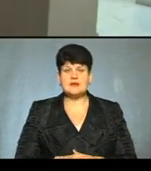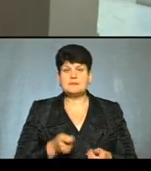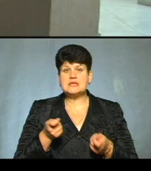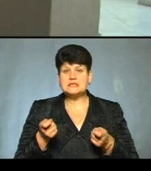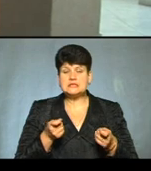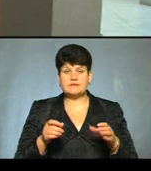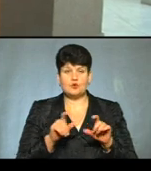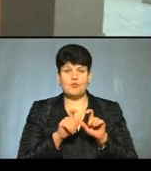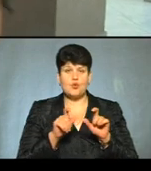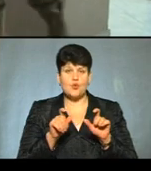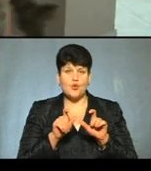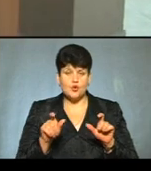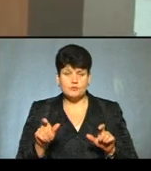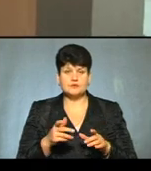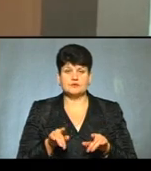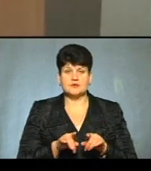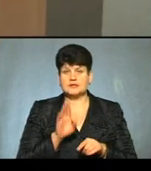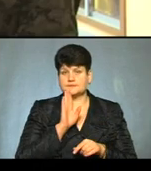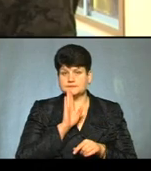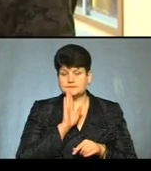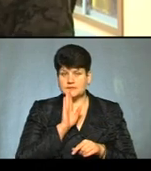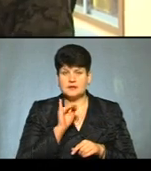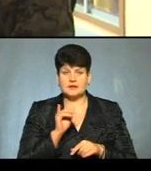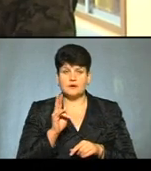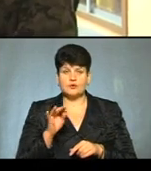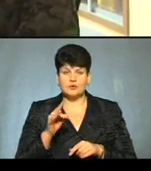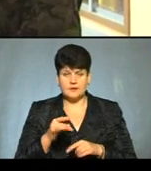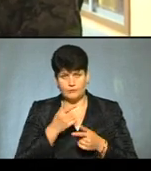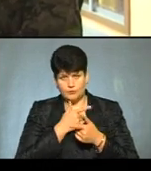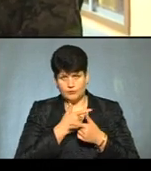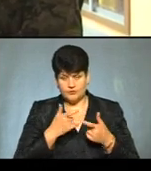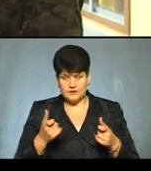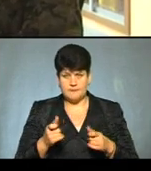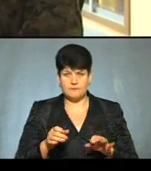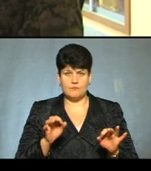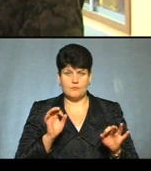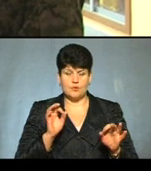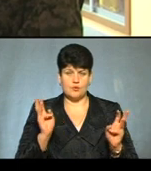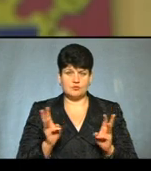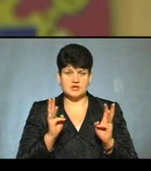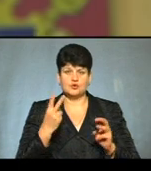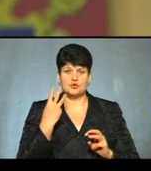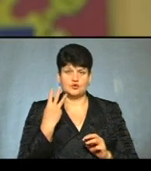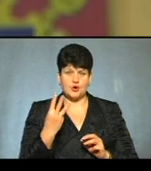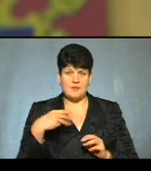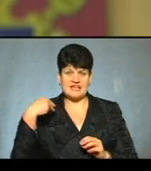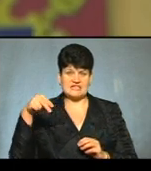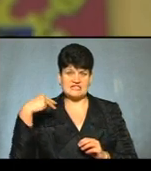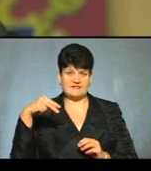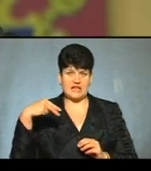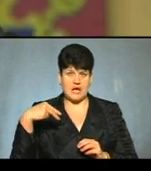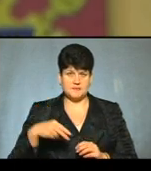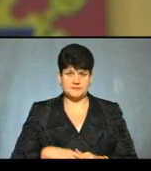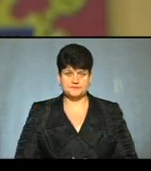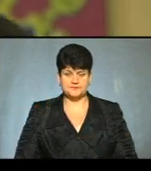В адміністративному корпусі коледжу чергова курсантка Ірина Колодій повідомляє про пожежу 3 дзвінками.